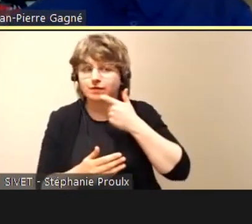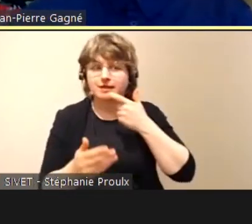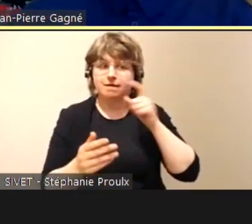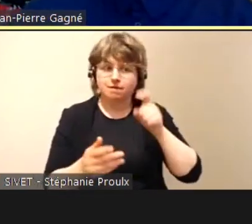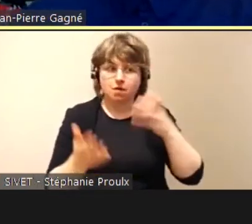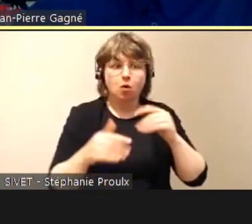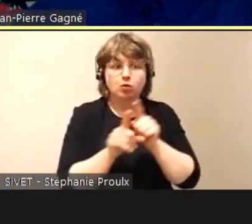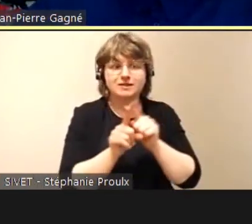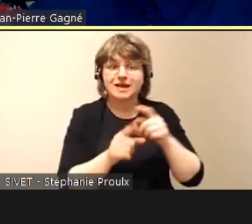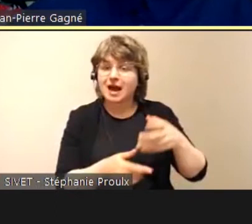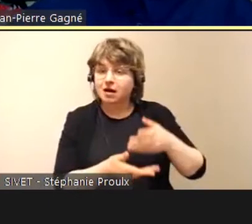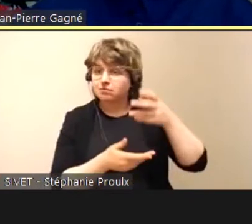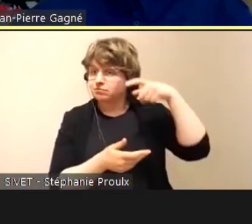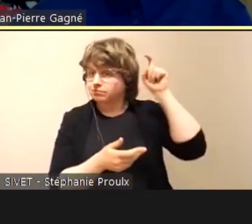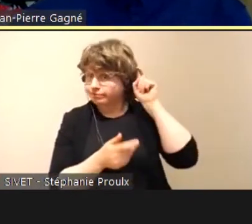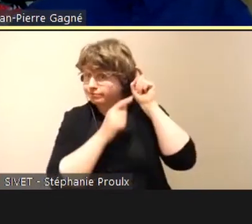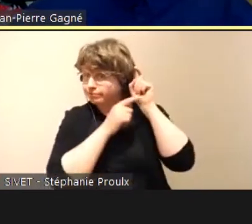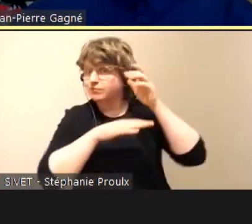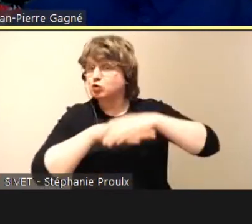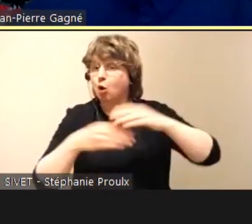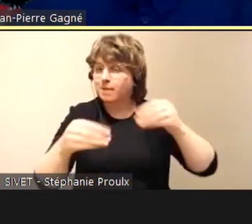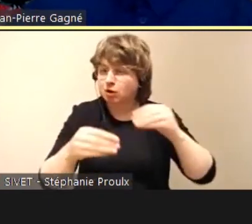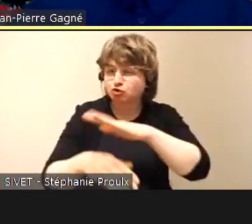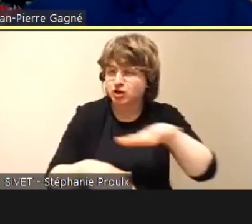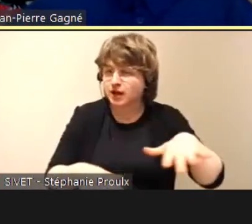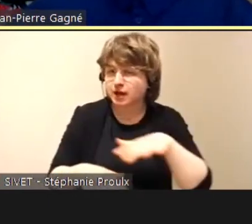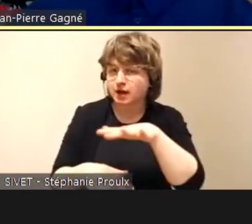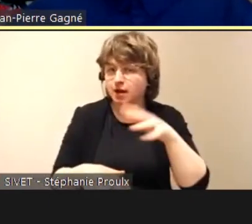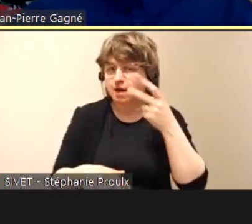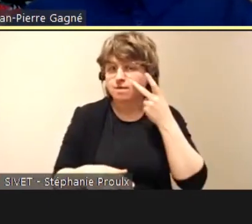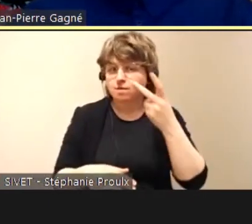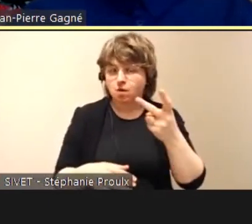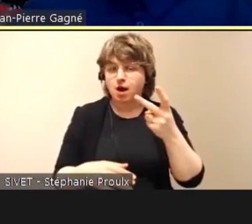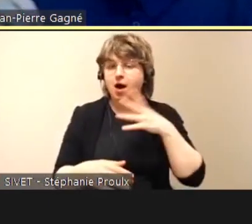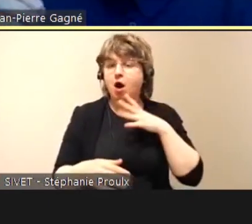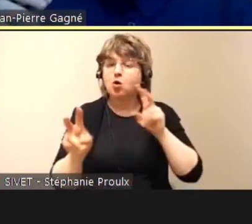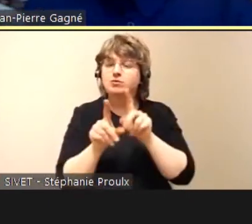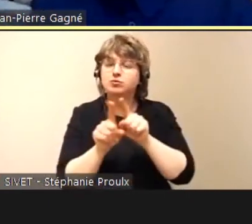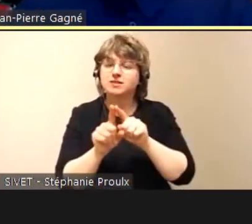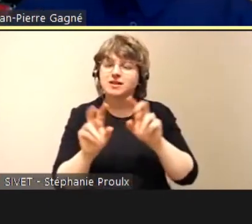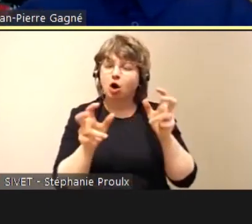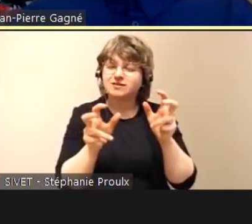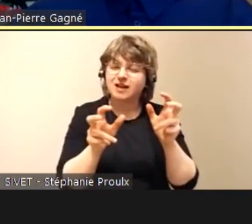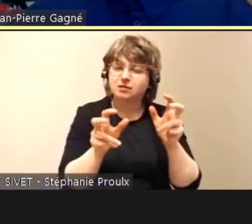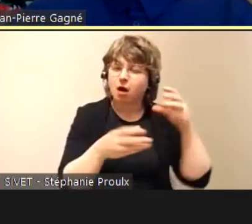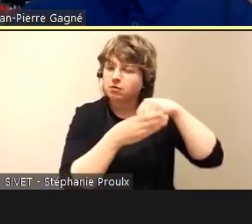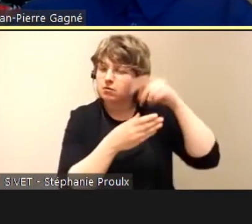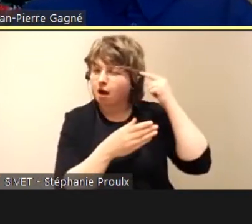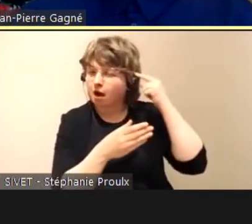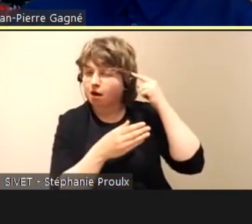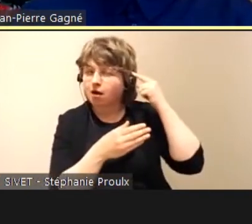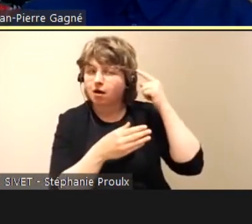auditives qu'il y a sur le marché ont un multiprocesseur. On peut penser à des aides auditives